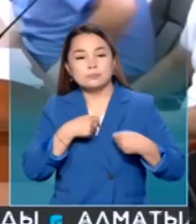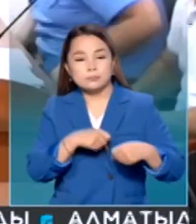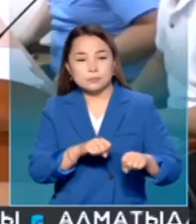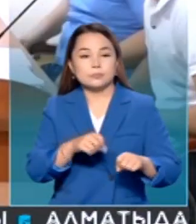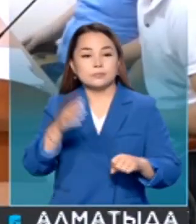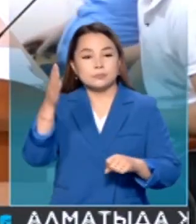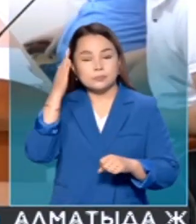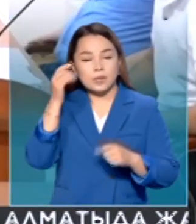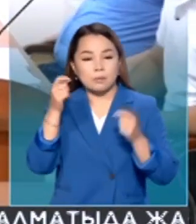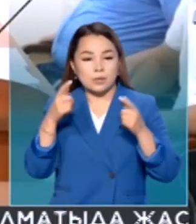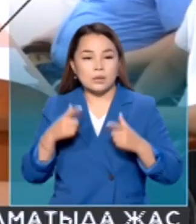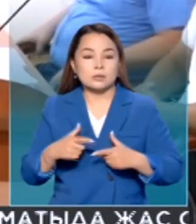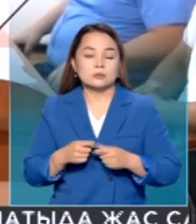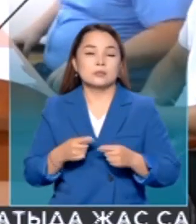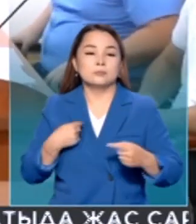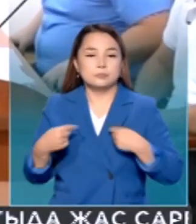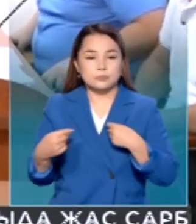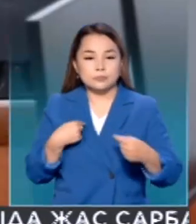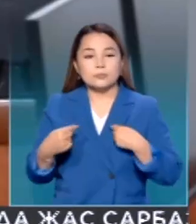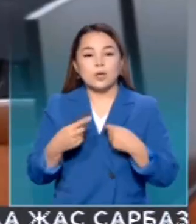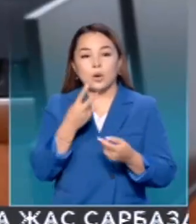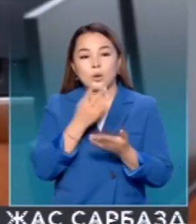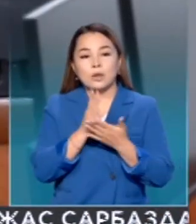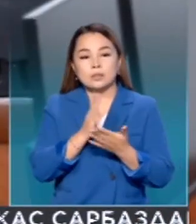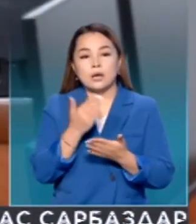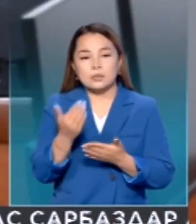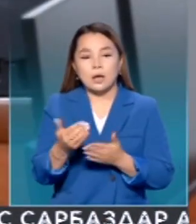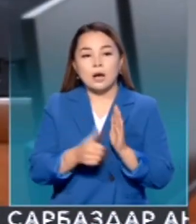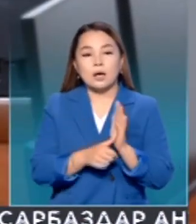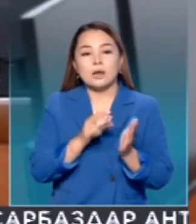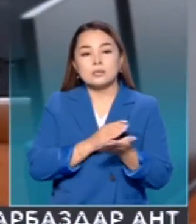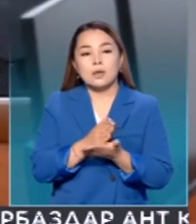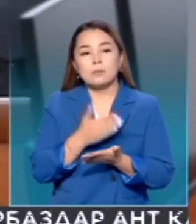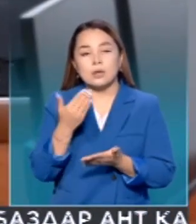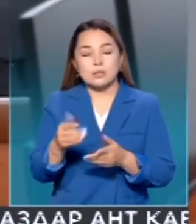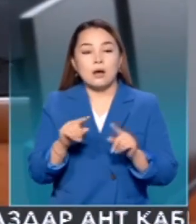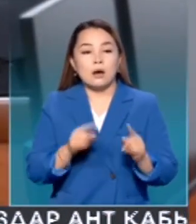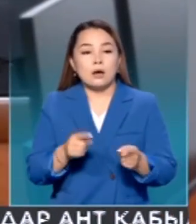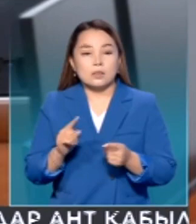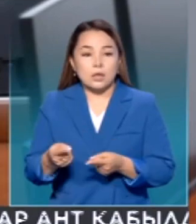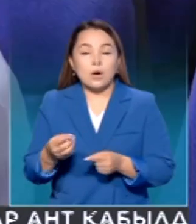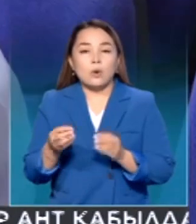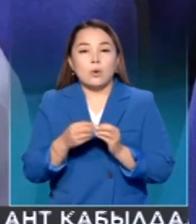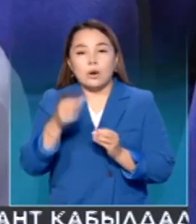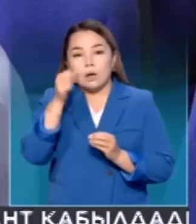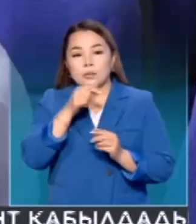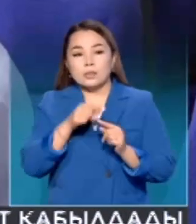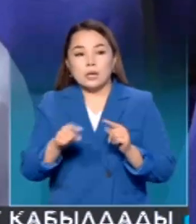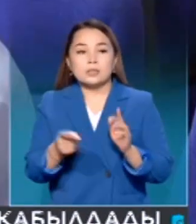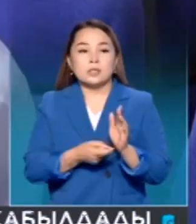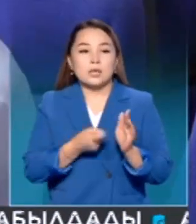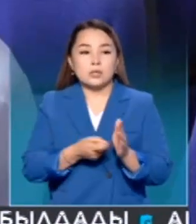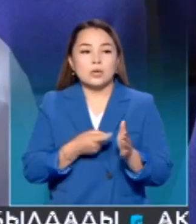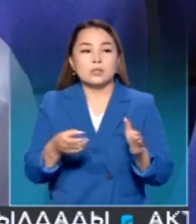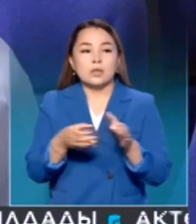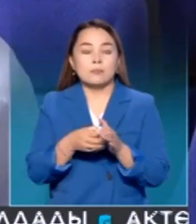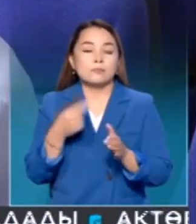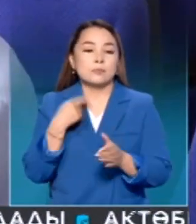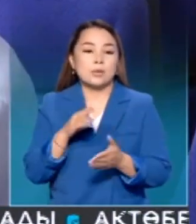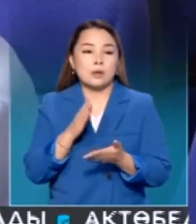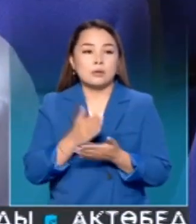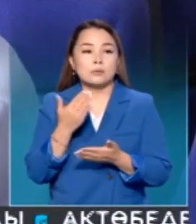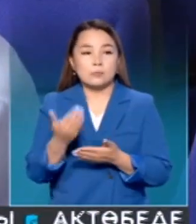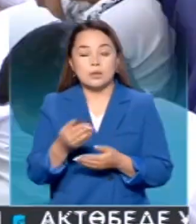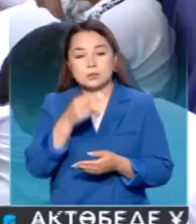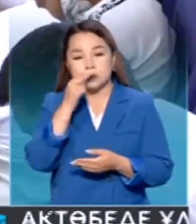басына пакет кигізіп азаптағанын айтқан. Содан бері 6 қызметкер қамауға алынып, алды 10 айдан бері тергеу абақтысында отыр.